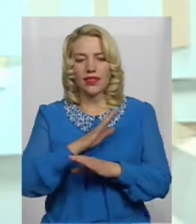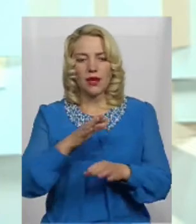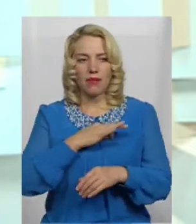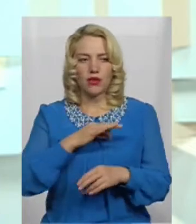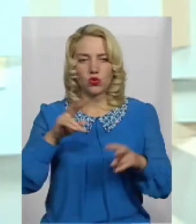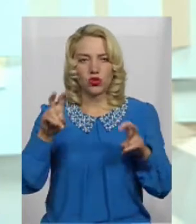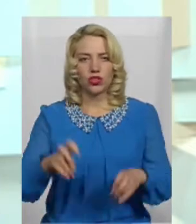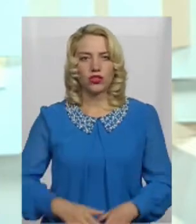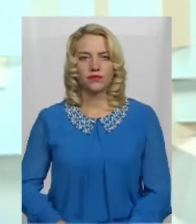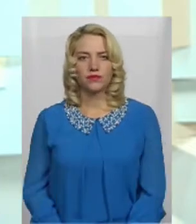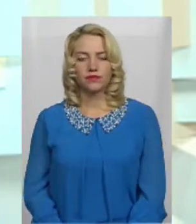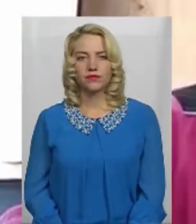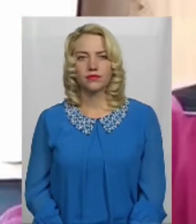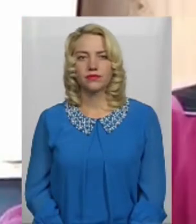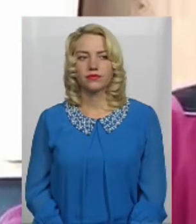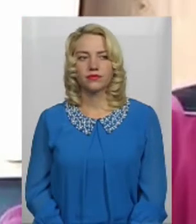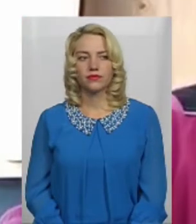Худого. Прошу. Знаю Сергія. Так.